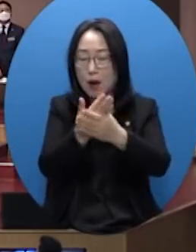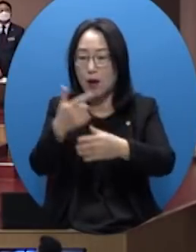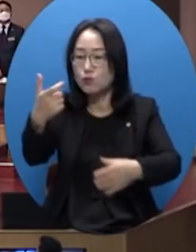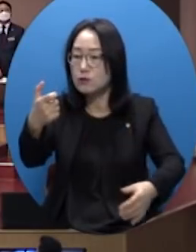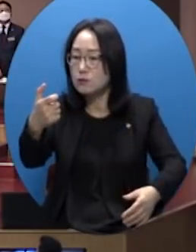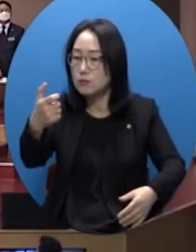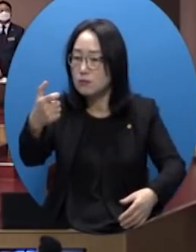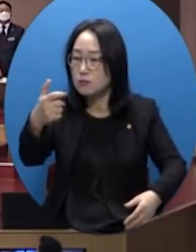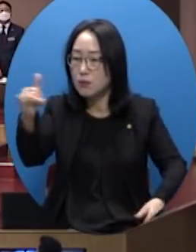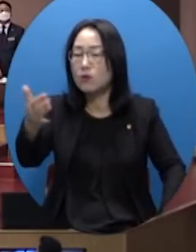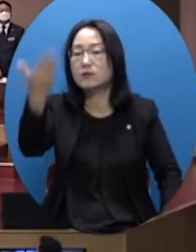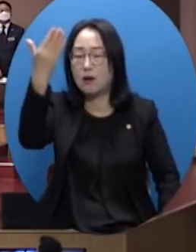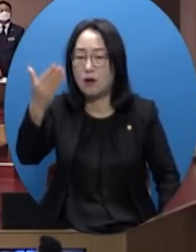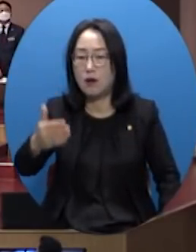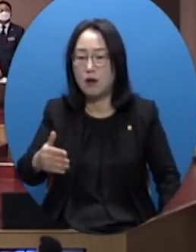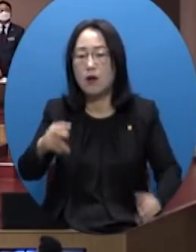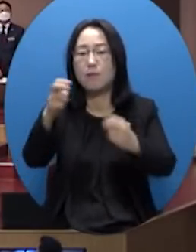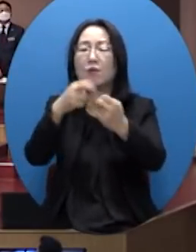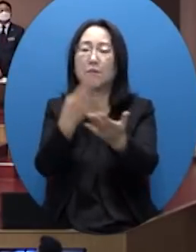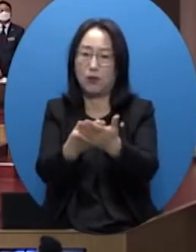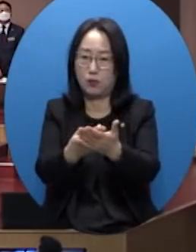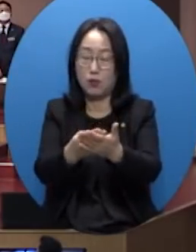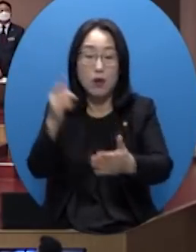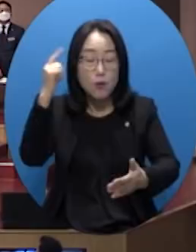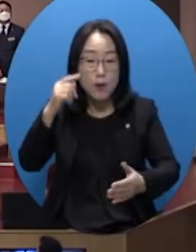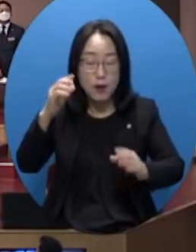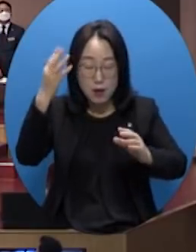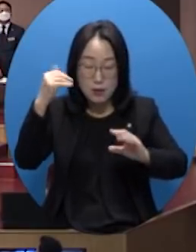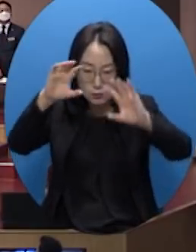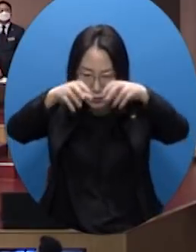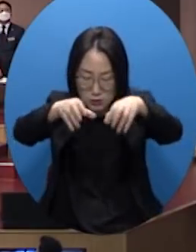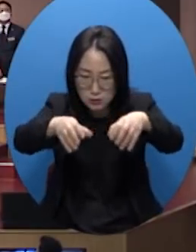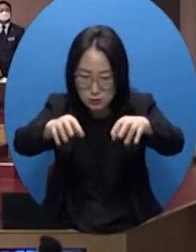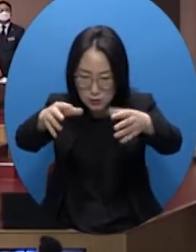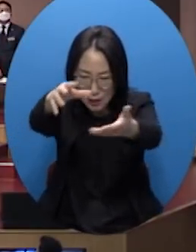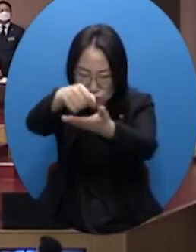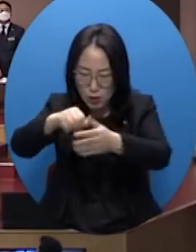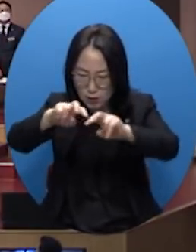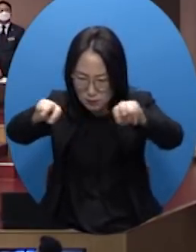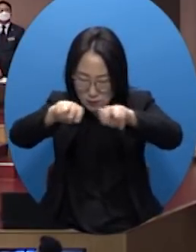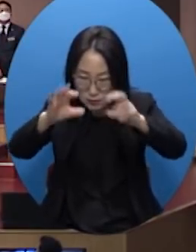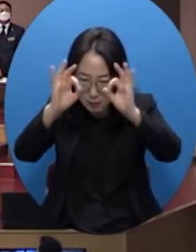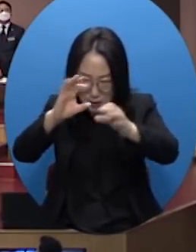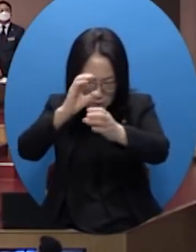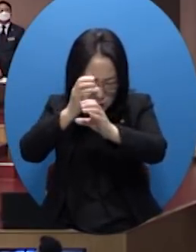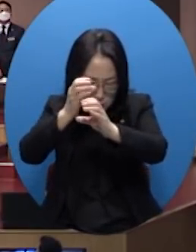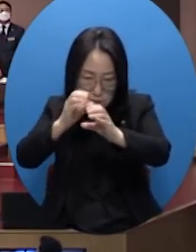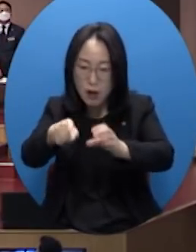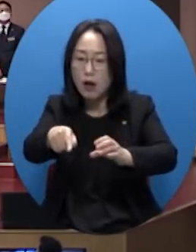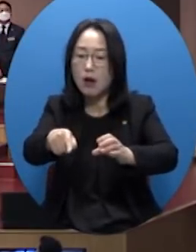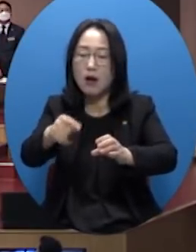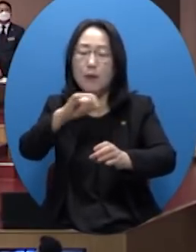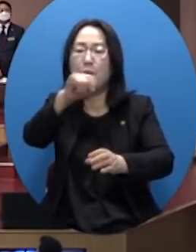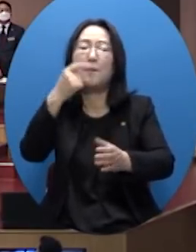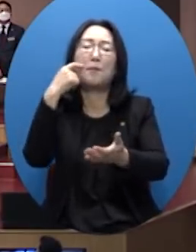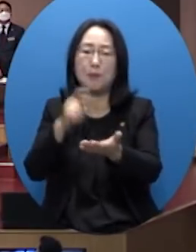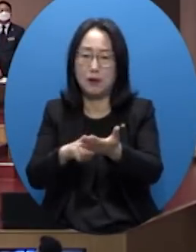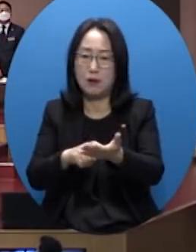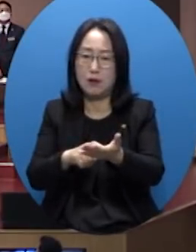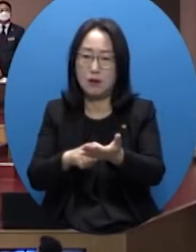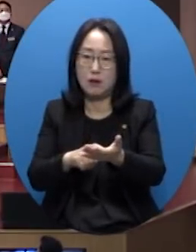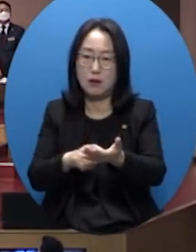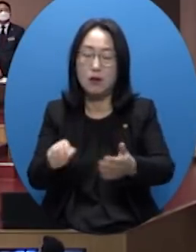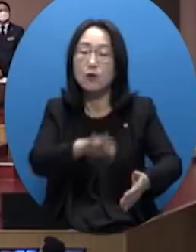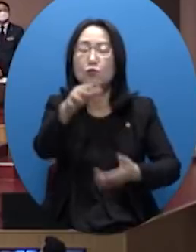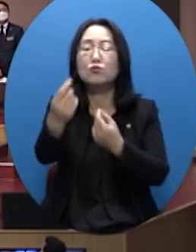받았습니다 2국 김밥집에서 모두 살 모래 자긴 이 검출되어 뜬 것입니다 언제 어디서 우리가